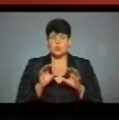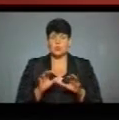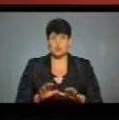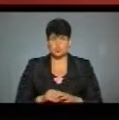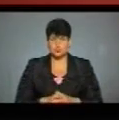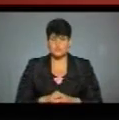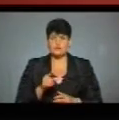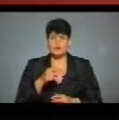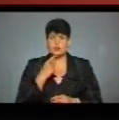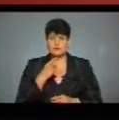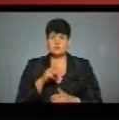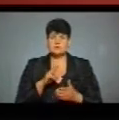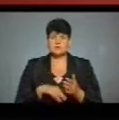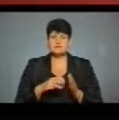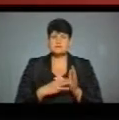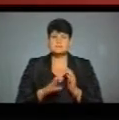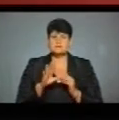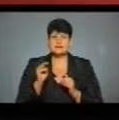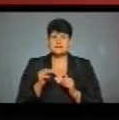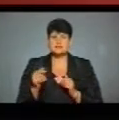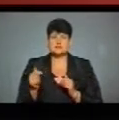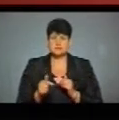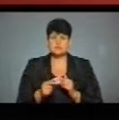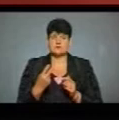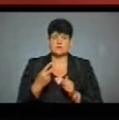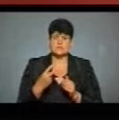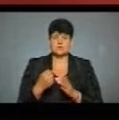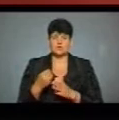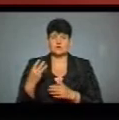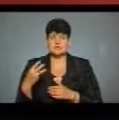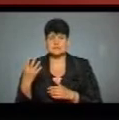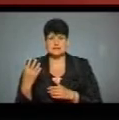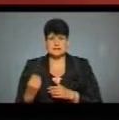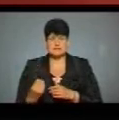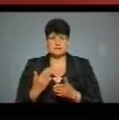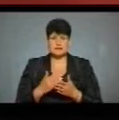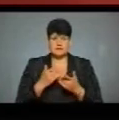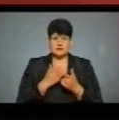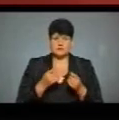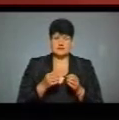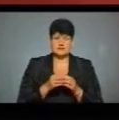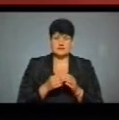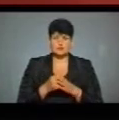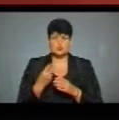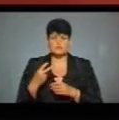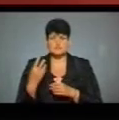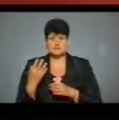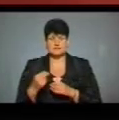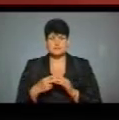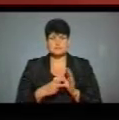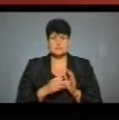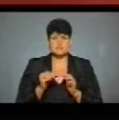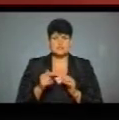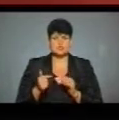говорили про штраф 85 тисяч гривень, це якщо від 20 до 30 днів. Є ще інформація, якщо від 10 до 20 днів 17 тисяч